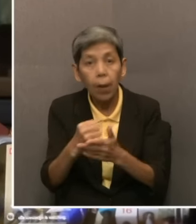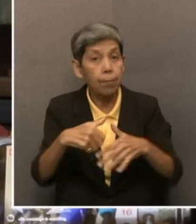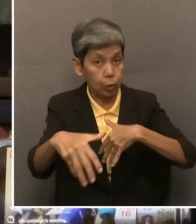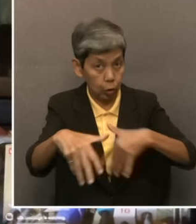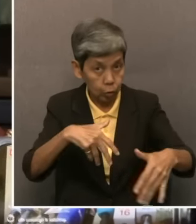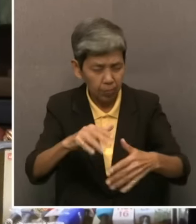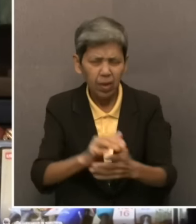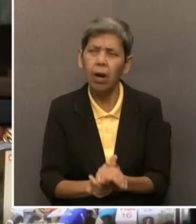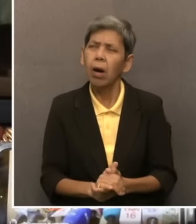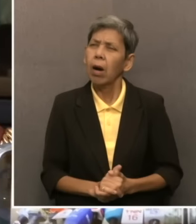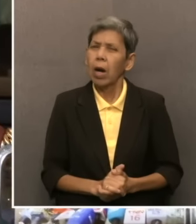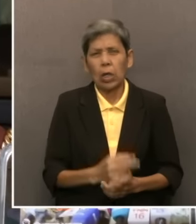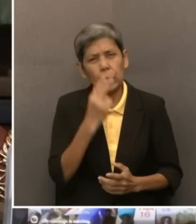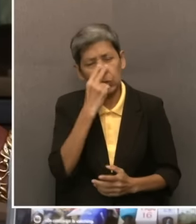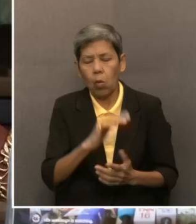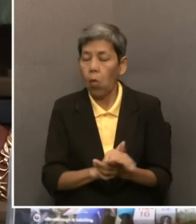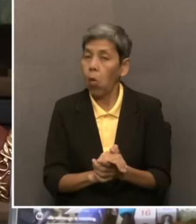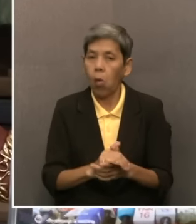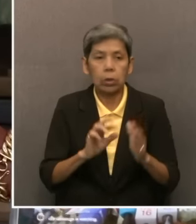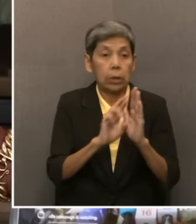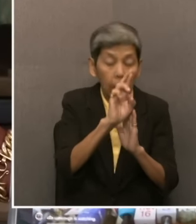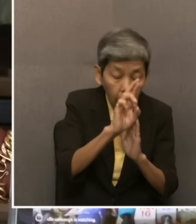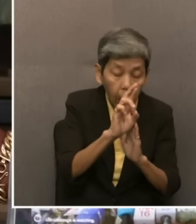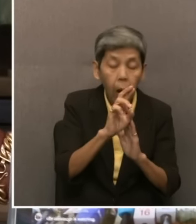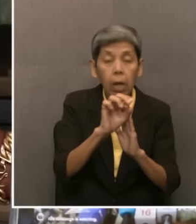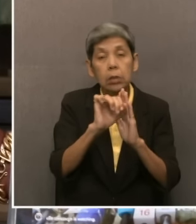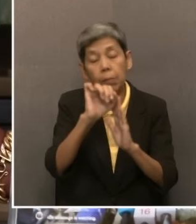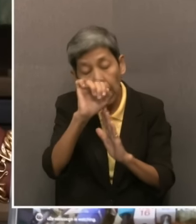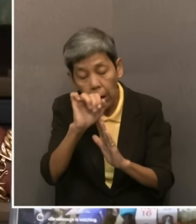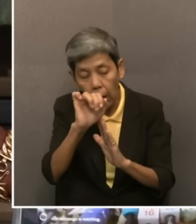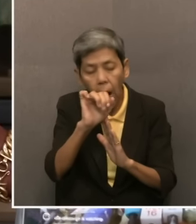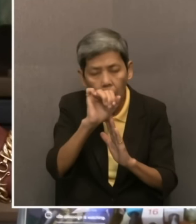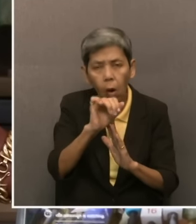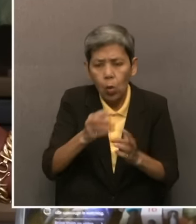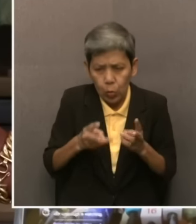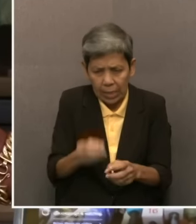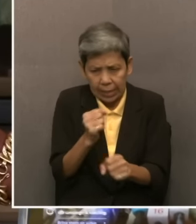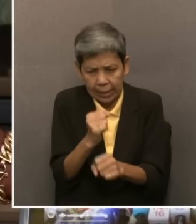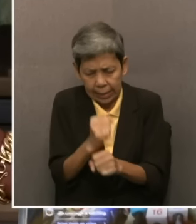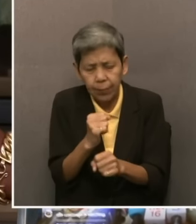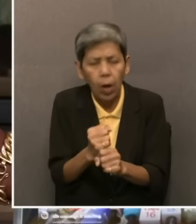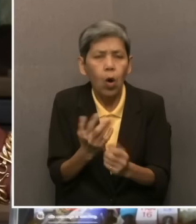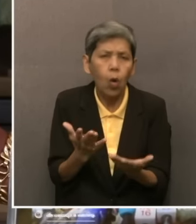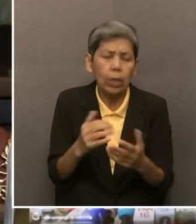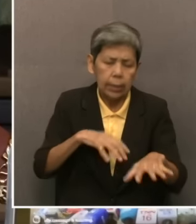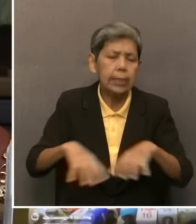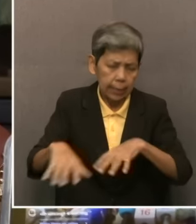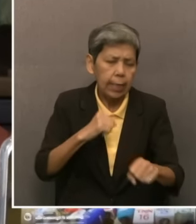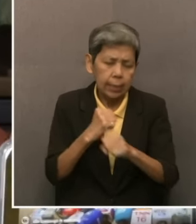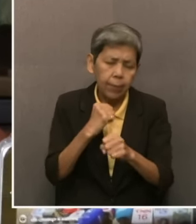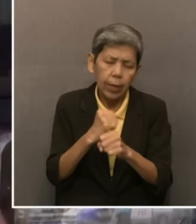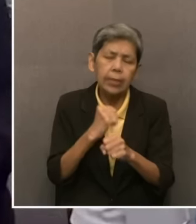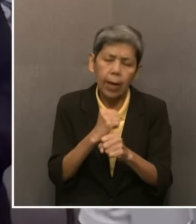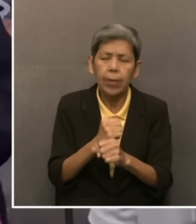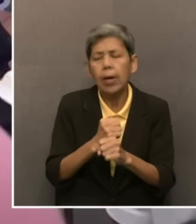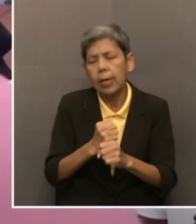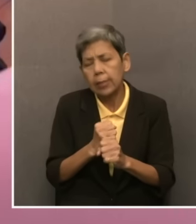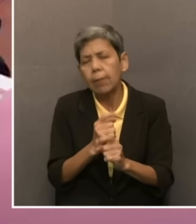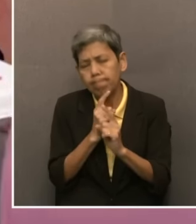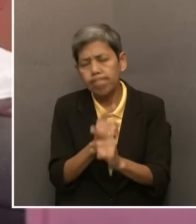มันก็ถือว่าสดๆร้อนๆมาจากเชียงรายเชียงใหม่แล้วก็กระบวนการทำงานต่างๆมันก็ดำเนินการไปตามขั้นตอน